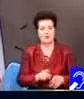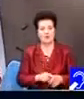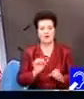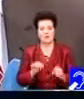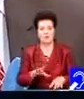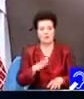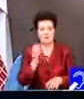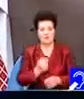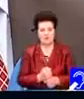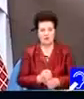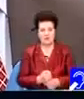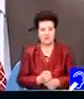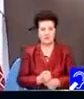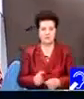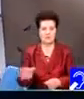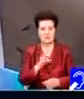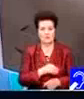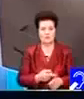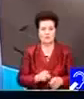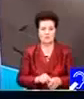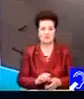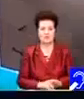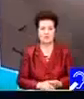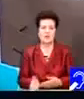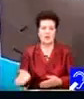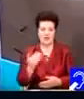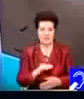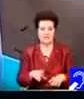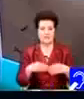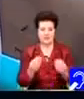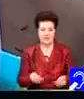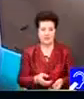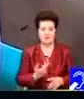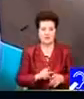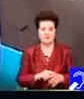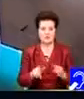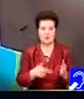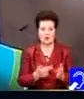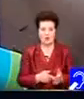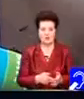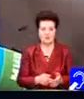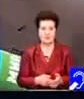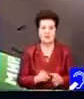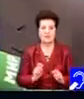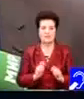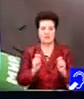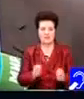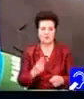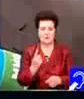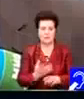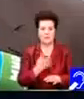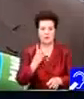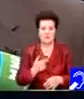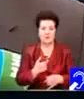face. Fac un îndemn către toți cei de acasă. Haideți să dăm acestui oraș o șansă. Haideți să ne dăm, în primul